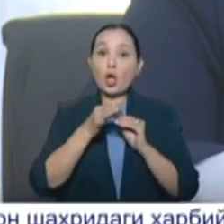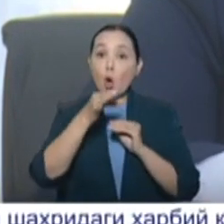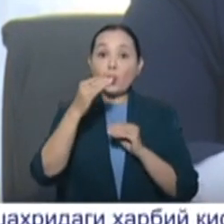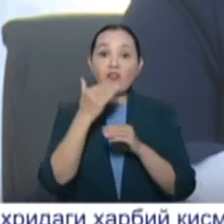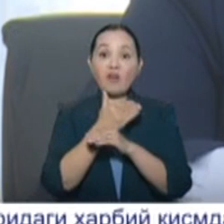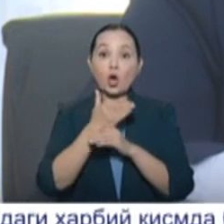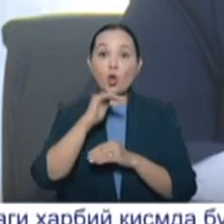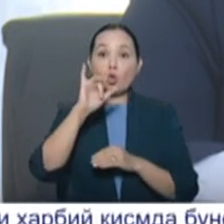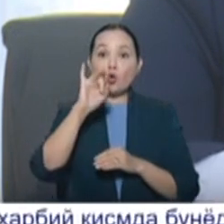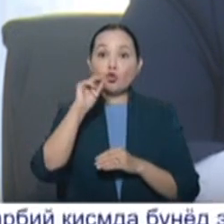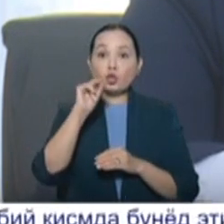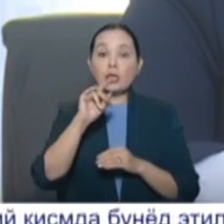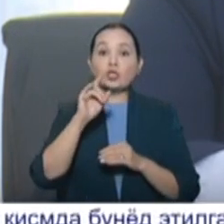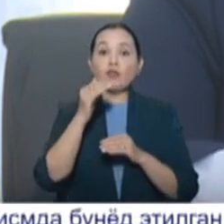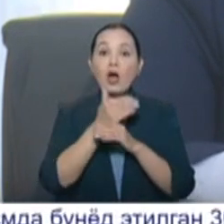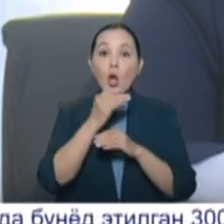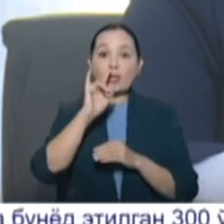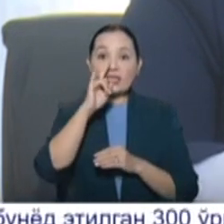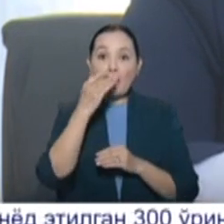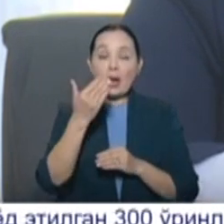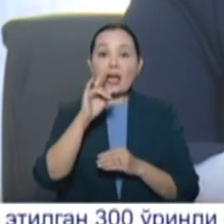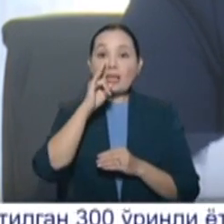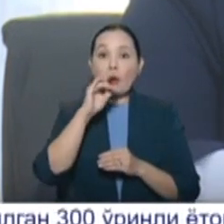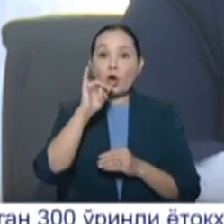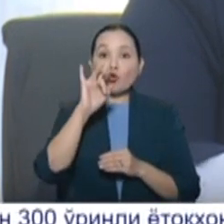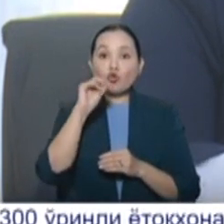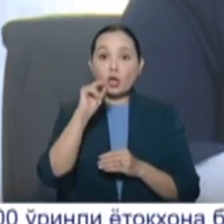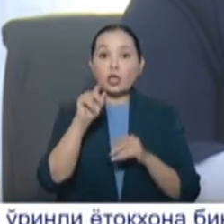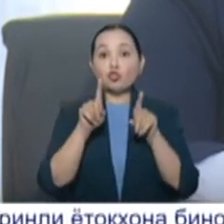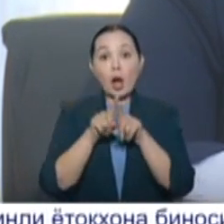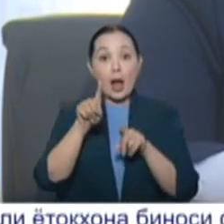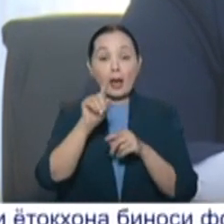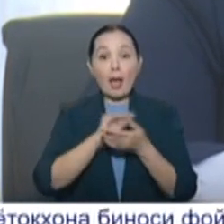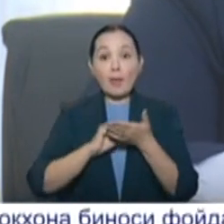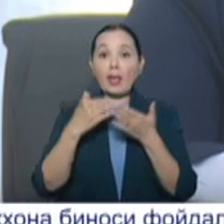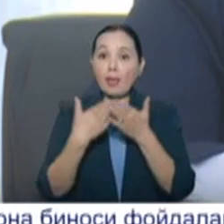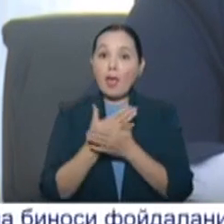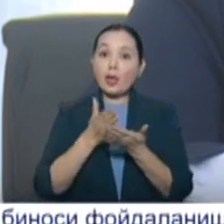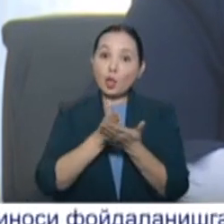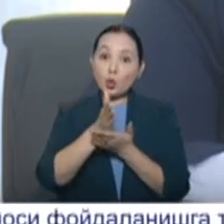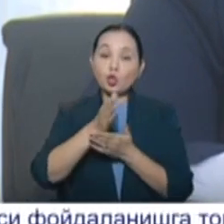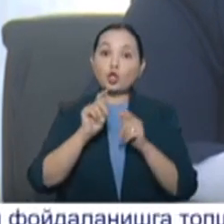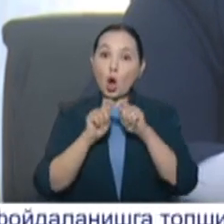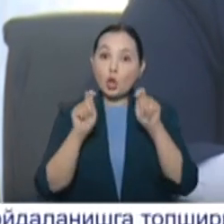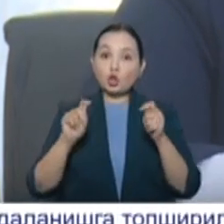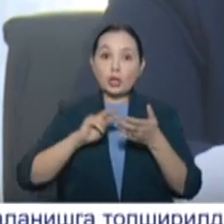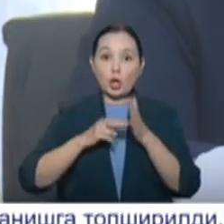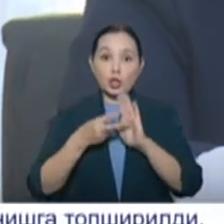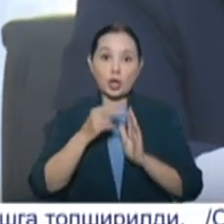Farg'ona, Urganch, Farg'ona, Samarqand, Samarqand, Urganch va shu kabi yangi yo'nalishlarni ochish